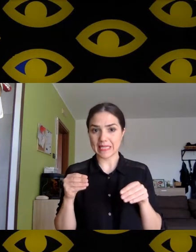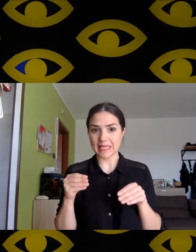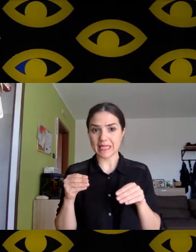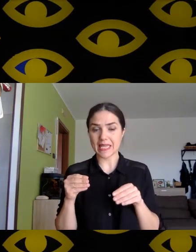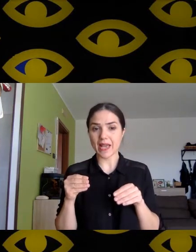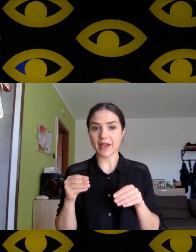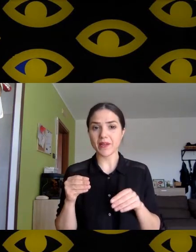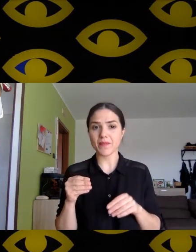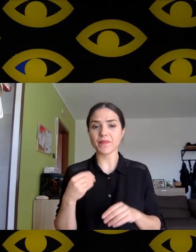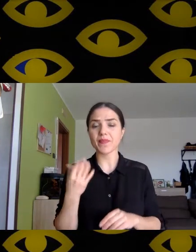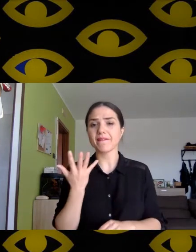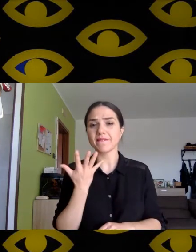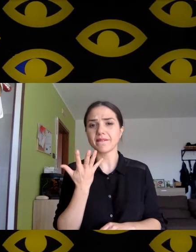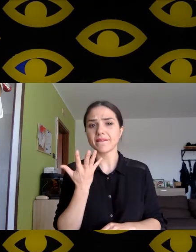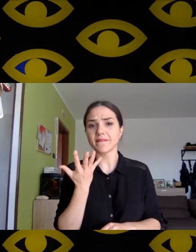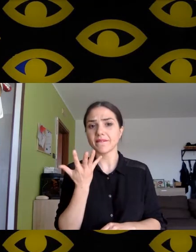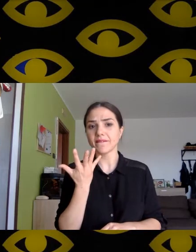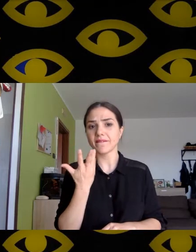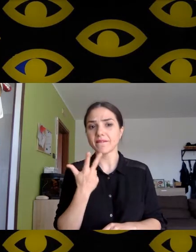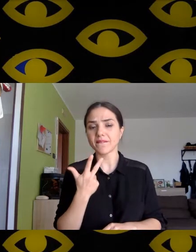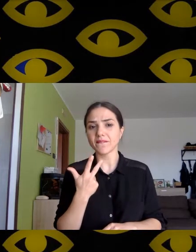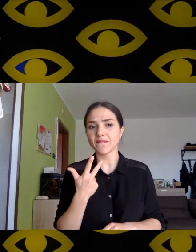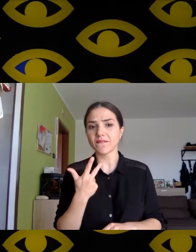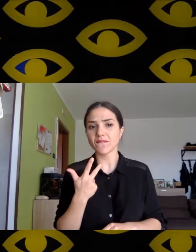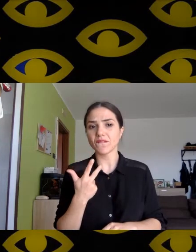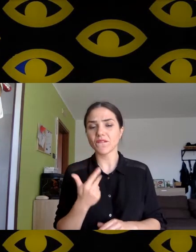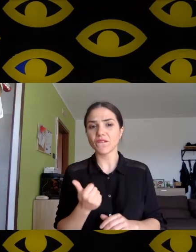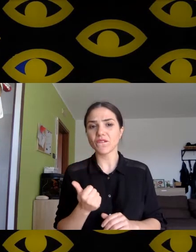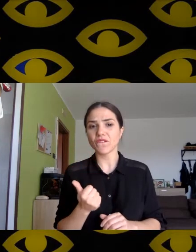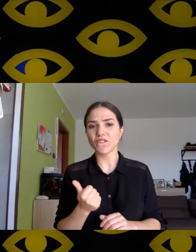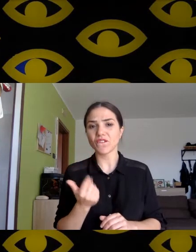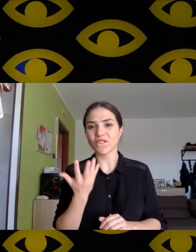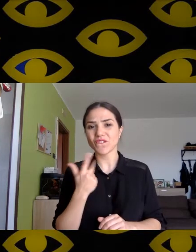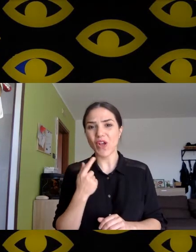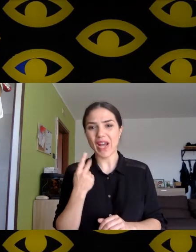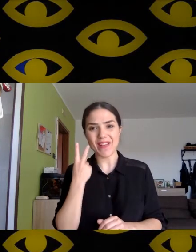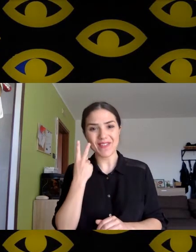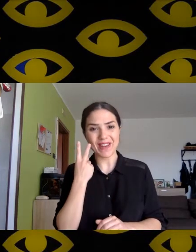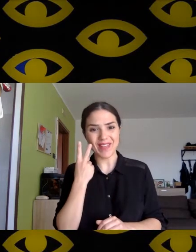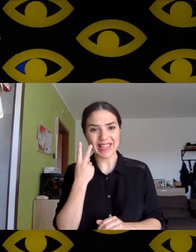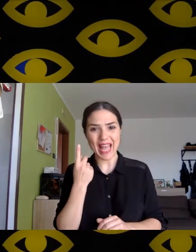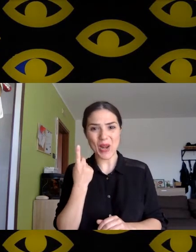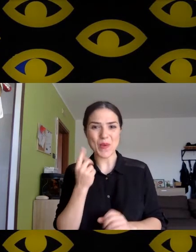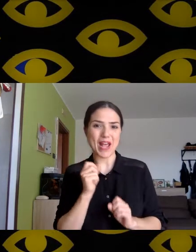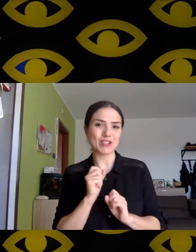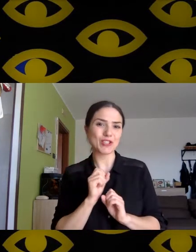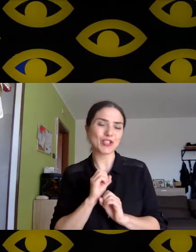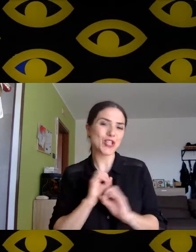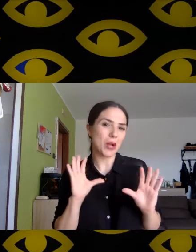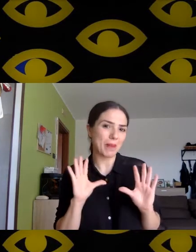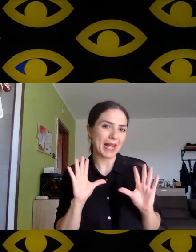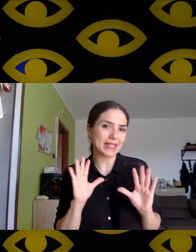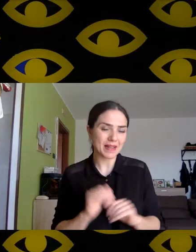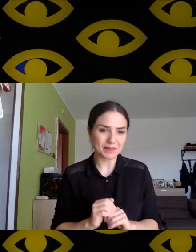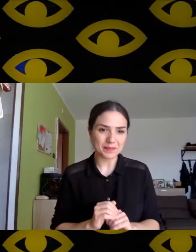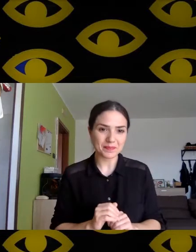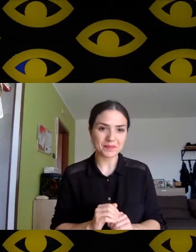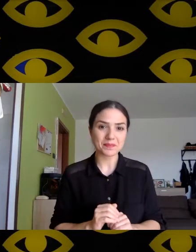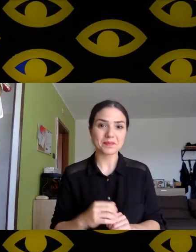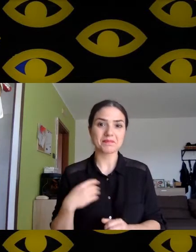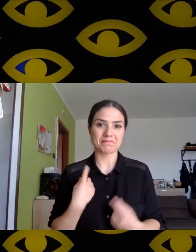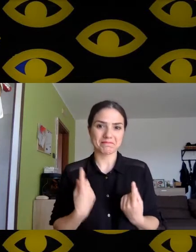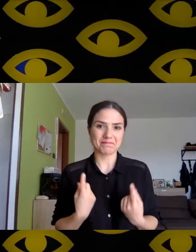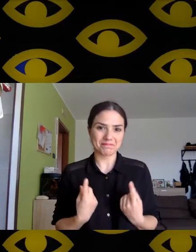prima di presentarla, vorrei mandare in onda una cosina che ho preparato per come sorpresa. Quindi sto aspettando veramente